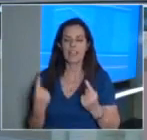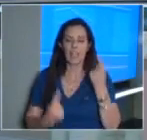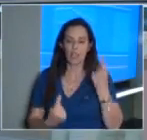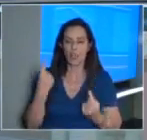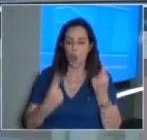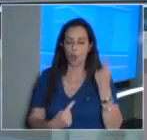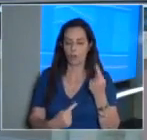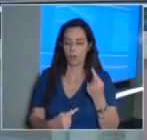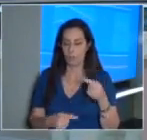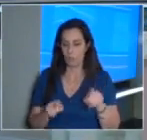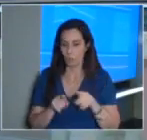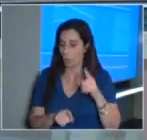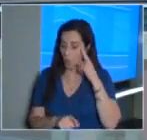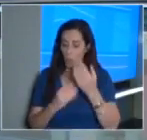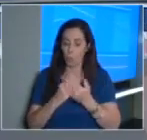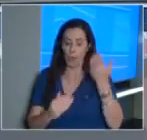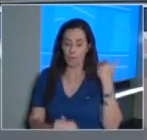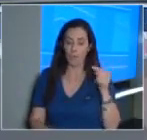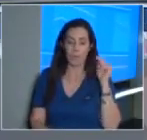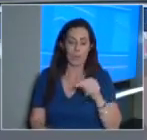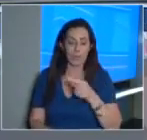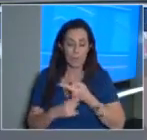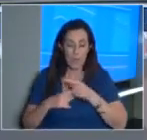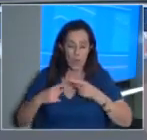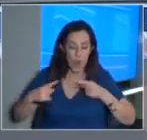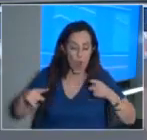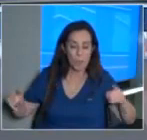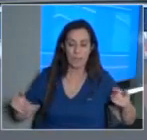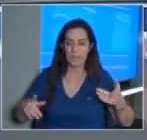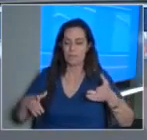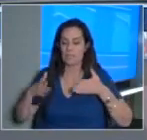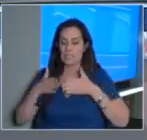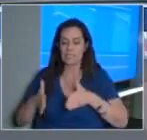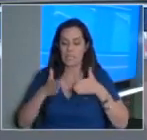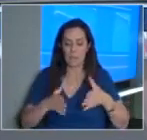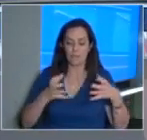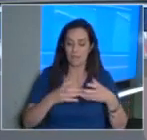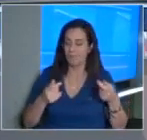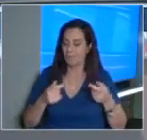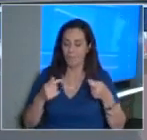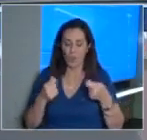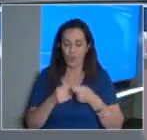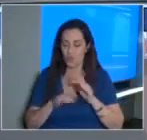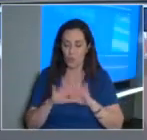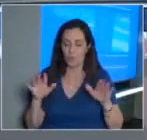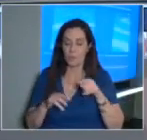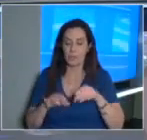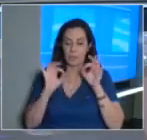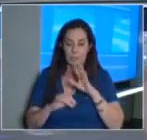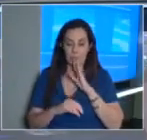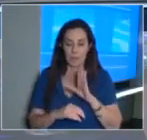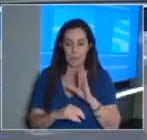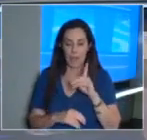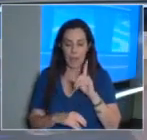תקריות שכמותן לא ידענו בעבר, והן מגיעות מכל מיני זרמים חברתיים שלא קשובים למיינסטרים, וזאת בעצם